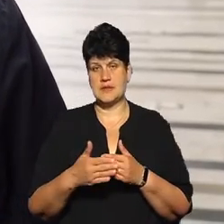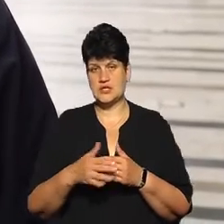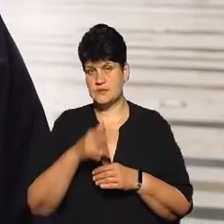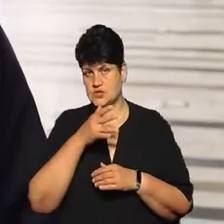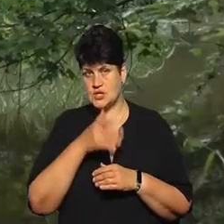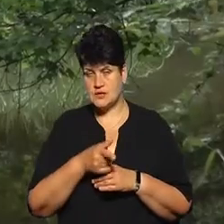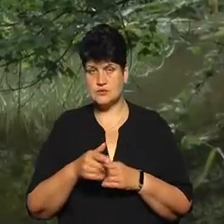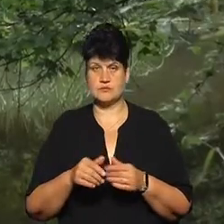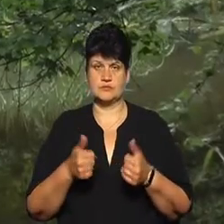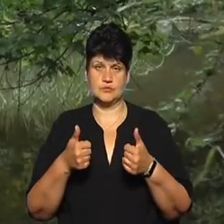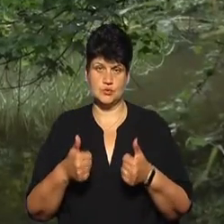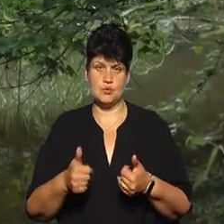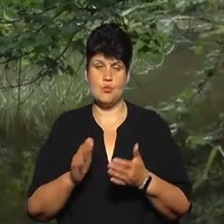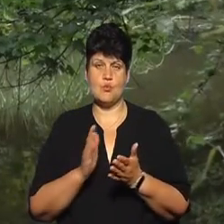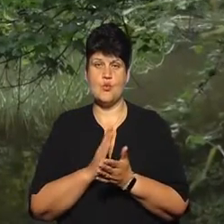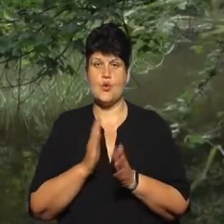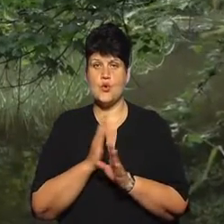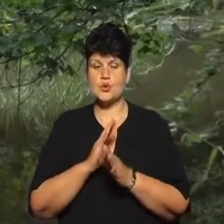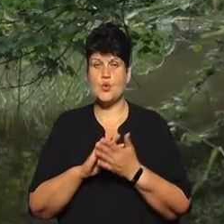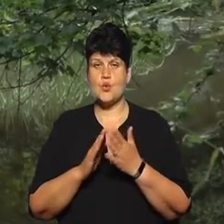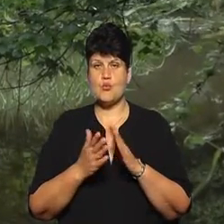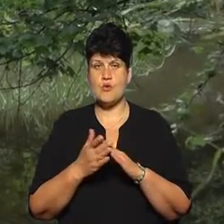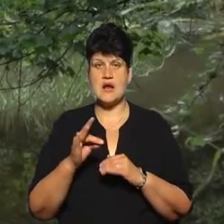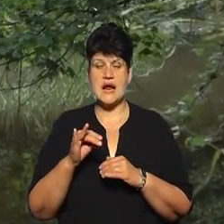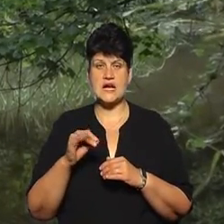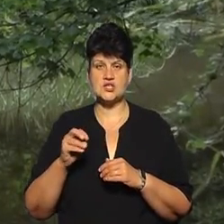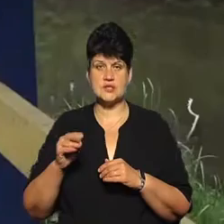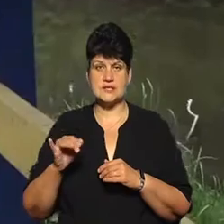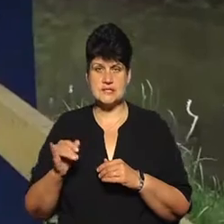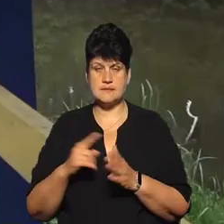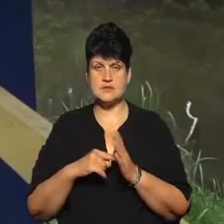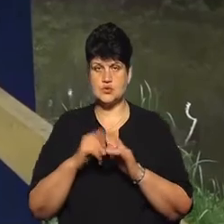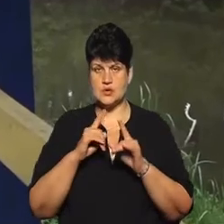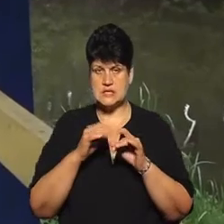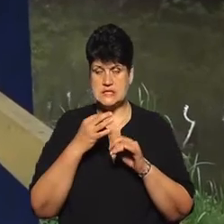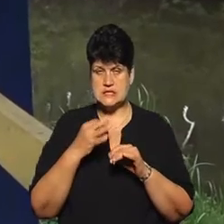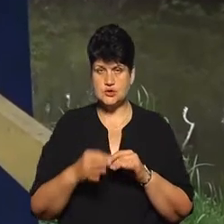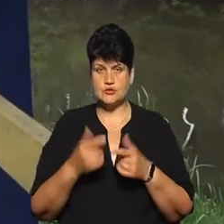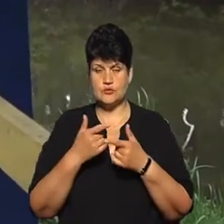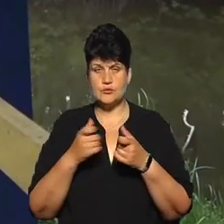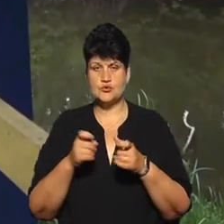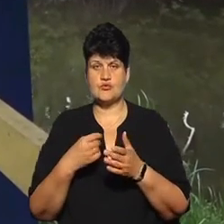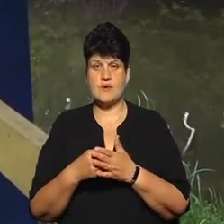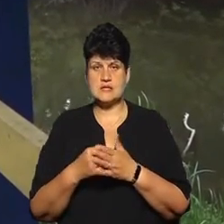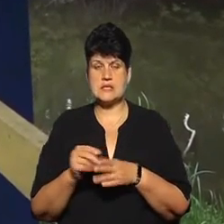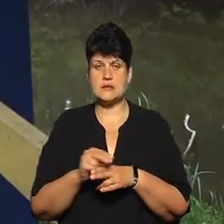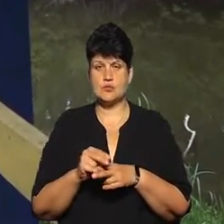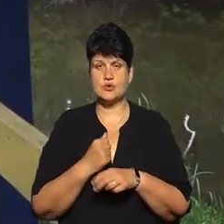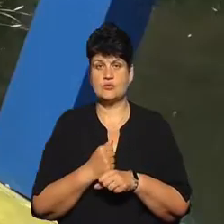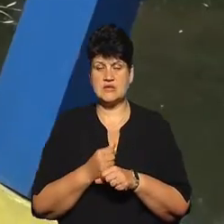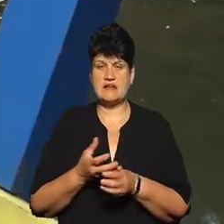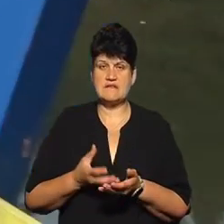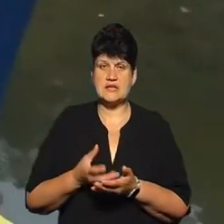сприятливих погодних умовах. Речниця міської ради Мар'яна Зварич сказала, що інформацію щодо вартості ремонтних робіт, фінансування та